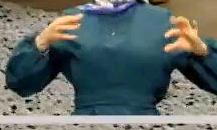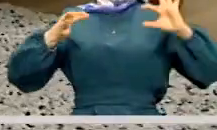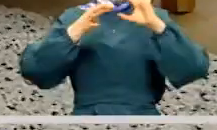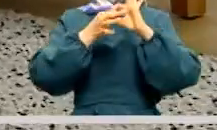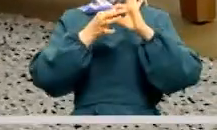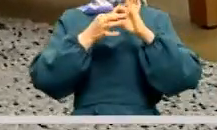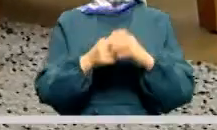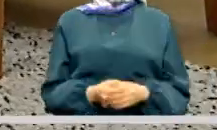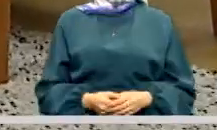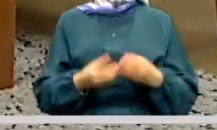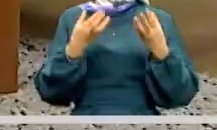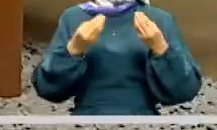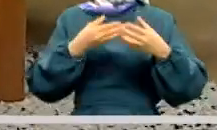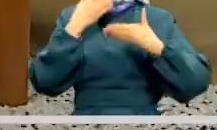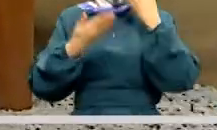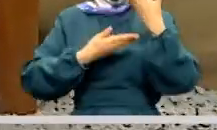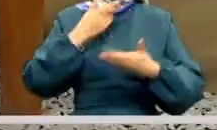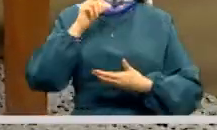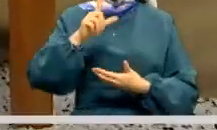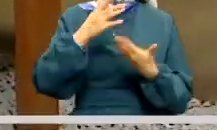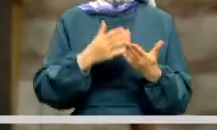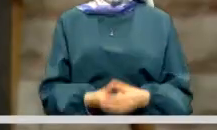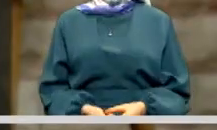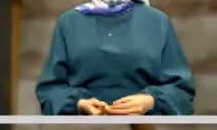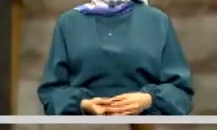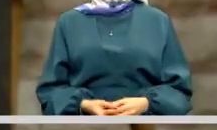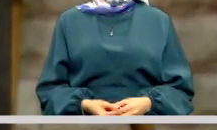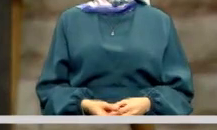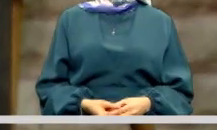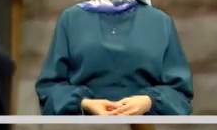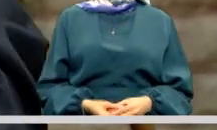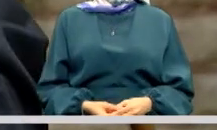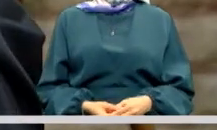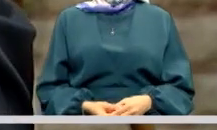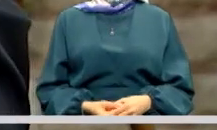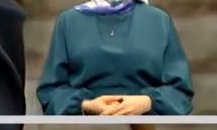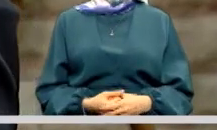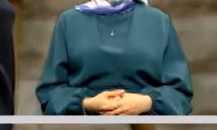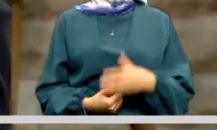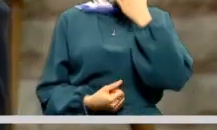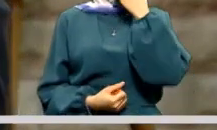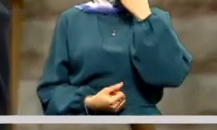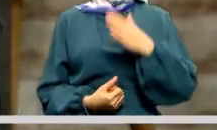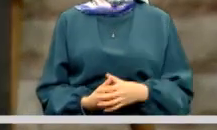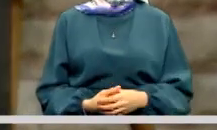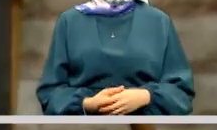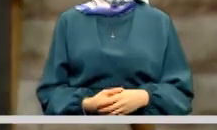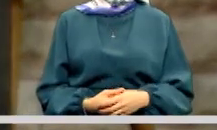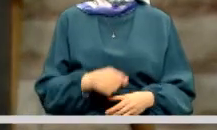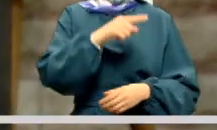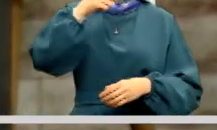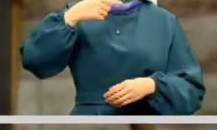üzerinde çokça durulması gereken bir husus bu İlknur Hanım güzel bir yere değindik Çünkü bizim en büyük